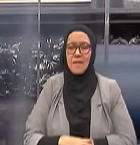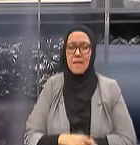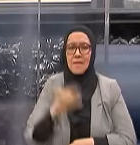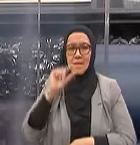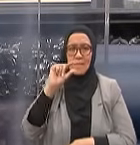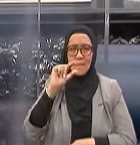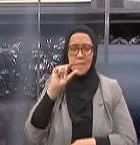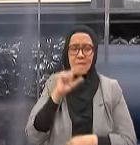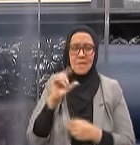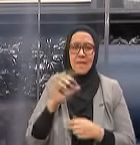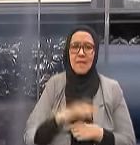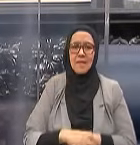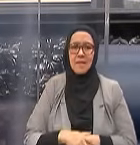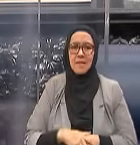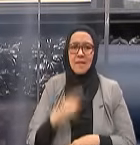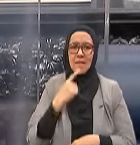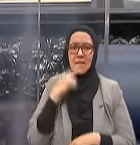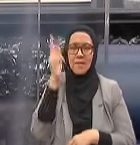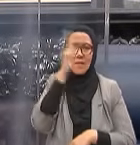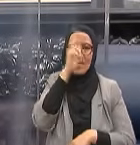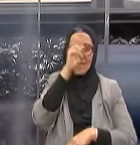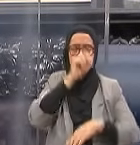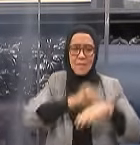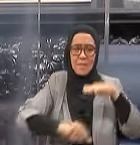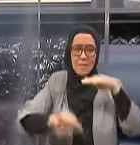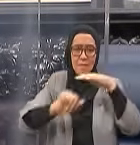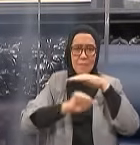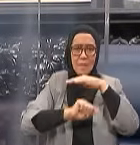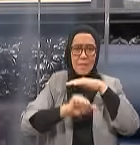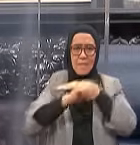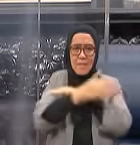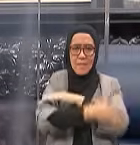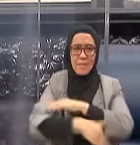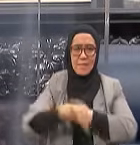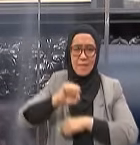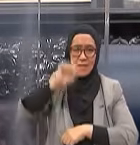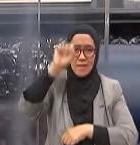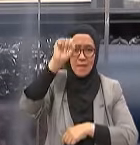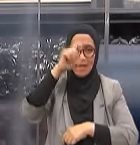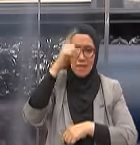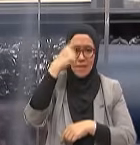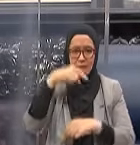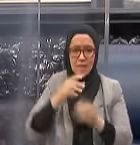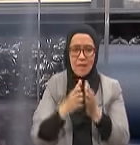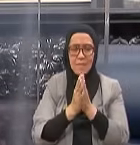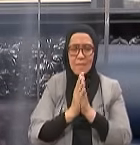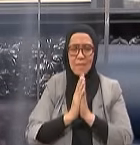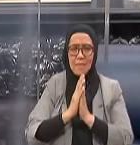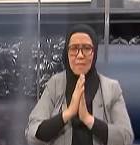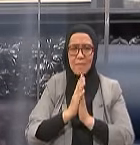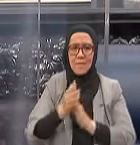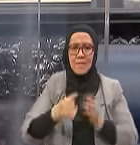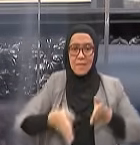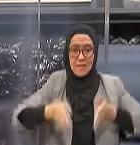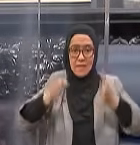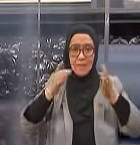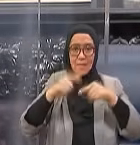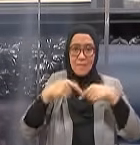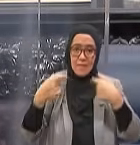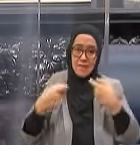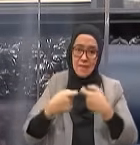kasus nulis apa seperti jalan raya listrik kesehatan pendidikan